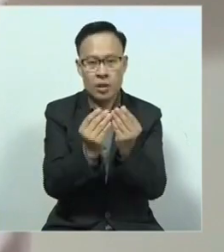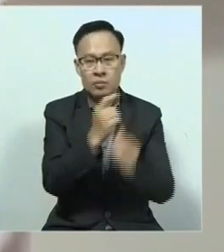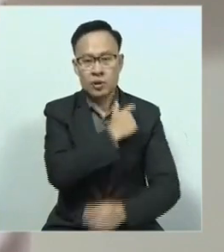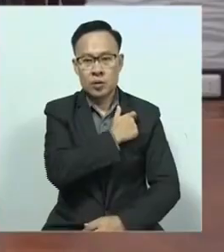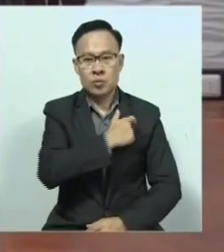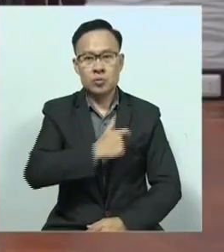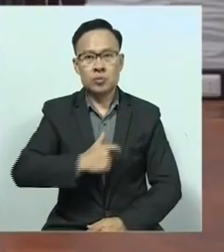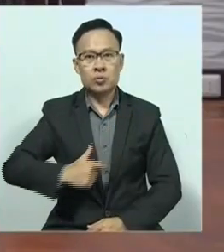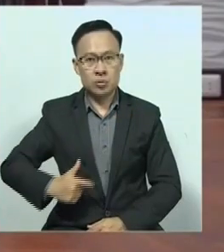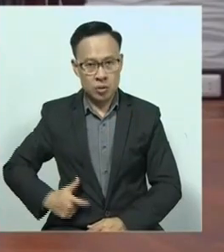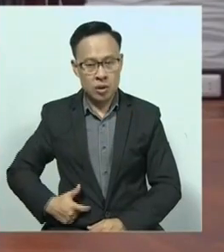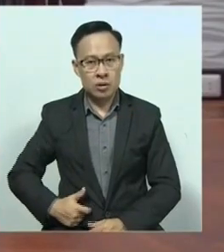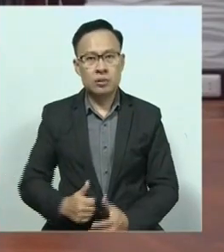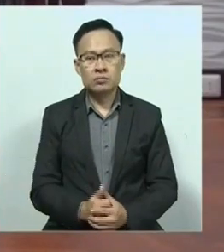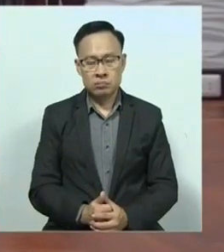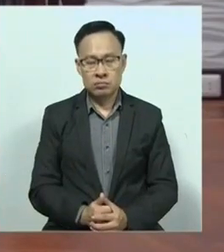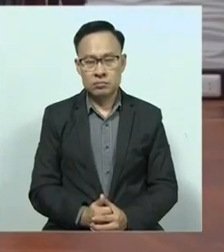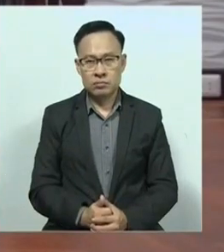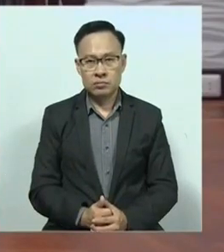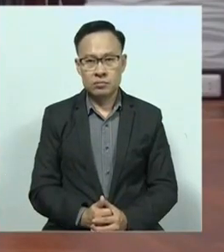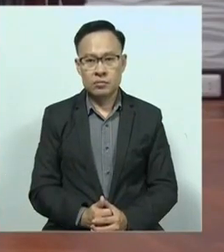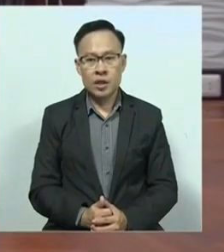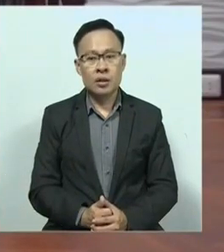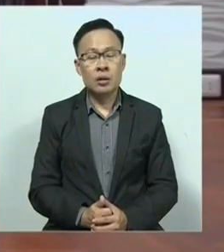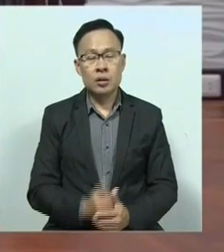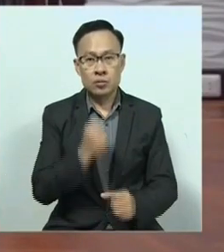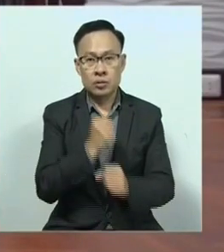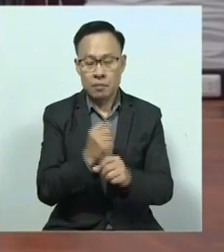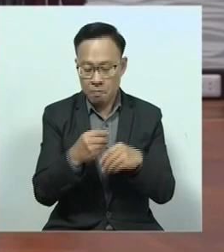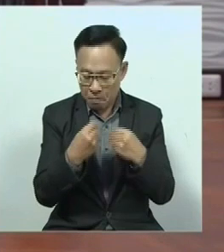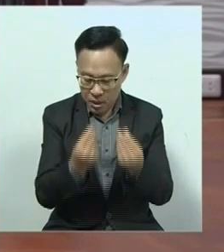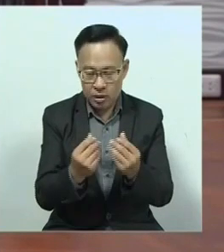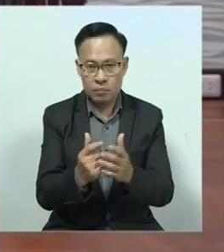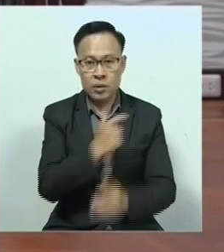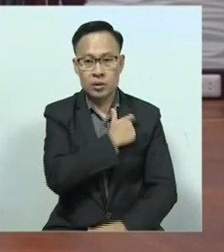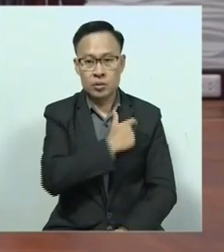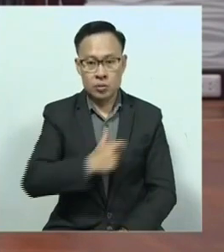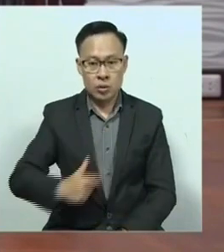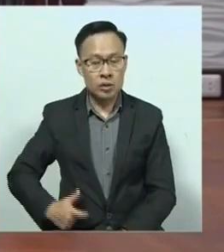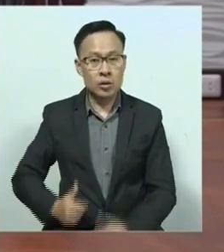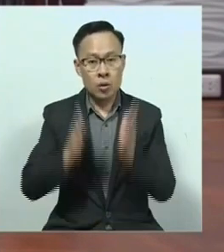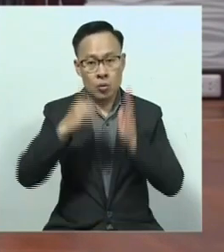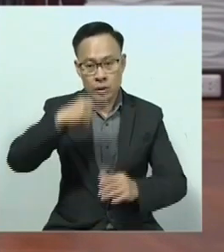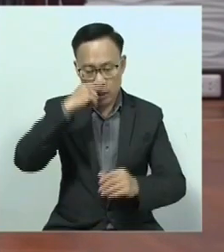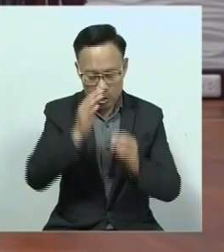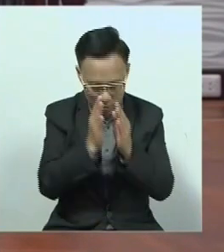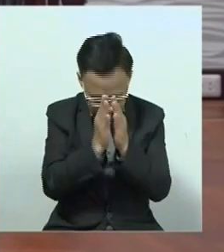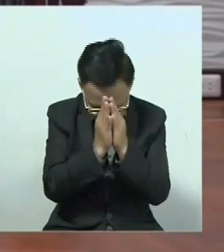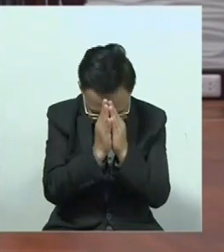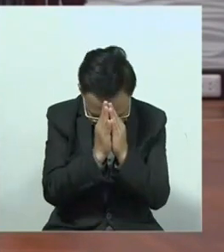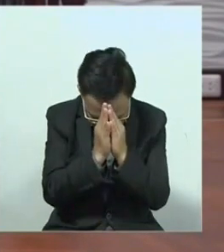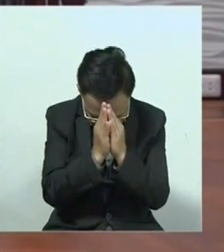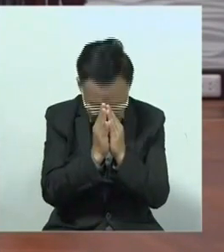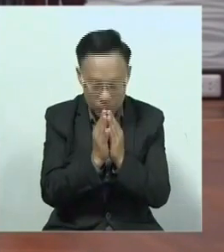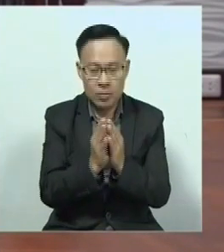พื่อเราเดี๋ยวพระยาเก้าเจ้าอยู่หัวของเราที่ของเราพวกเราดูดทศเทิดเหนือเก้าไม่ว่ากรณีใด